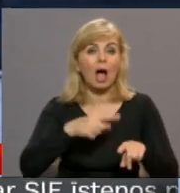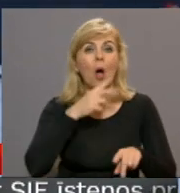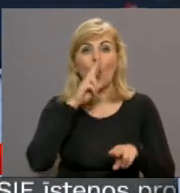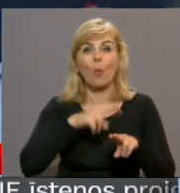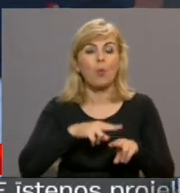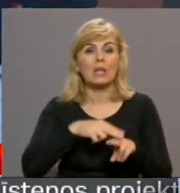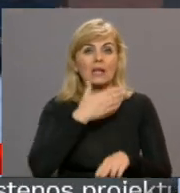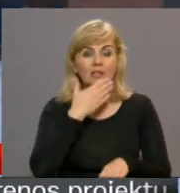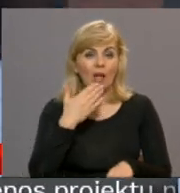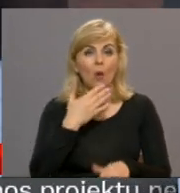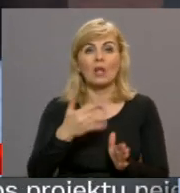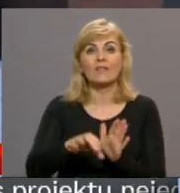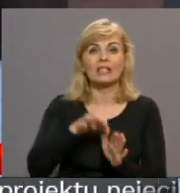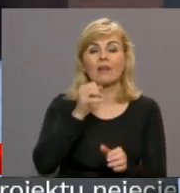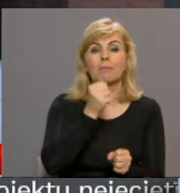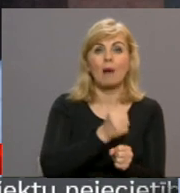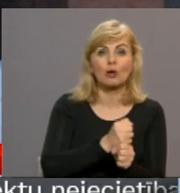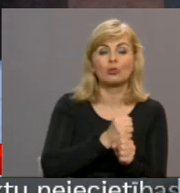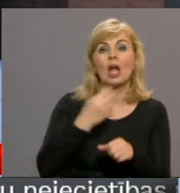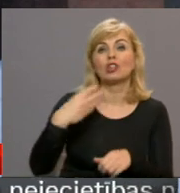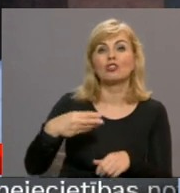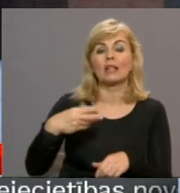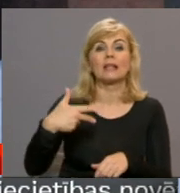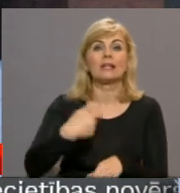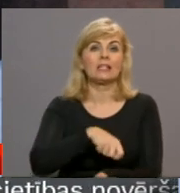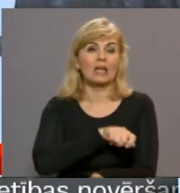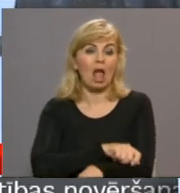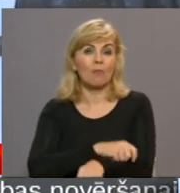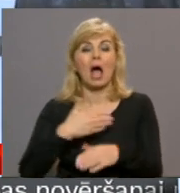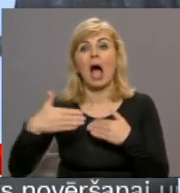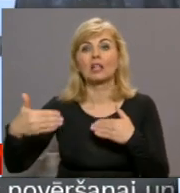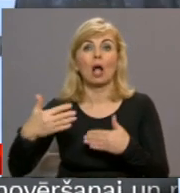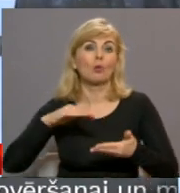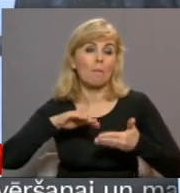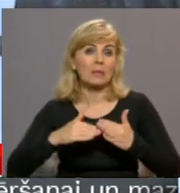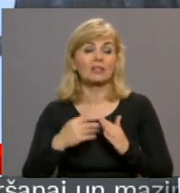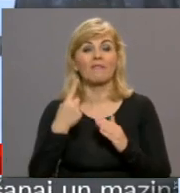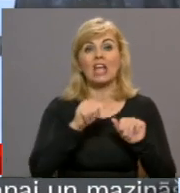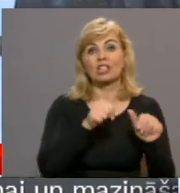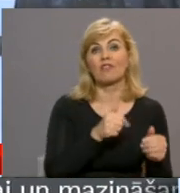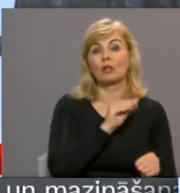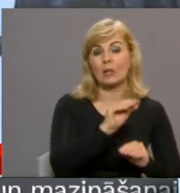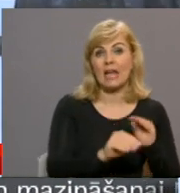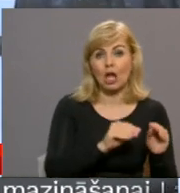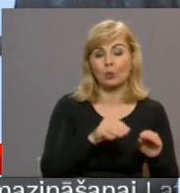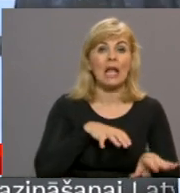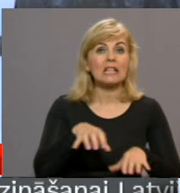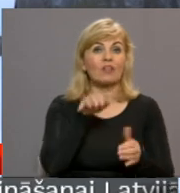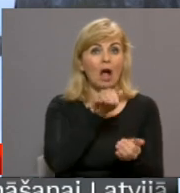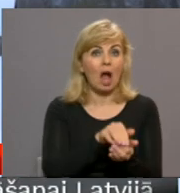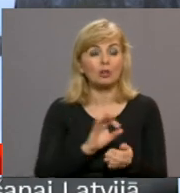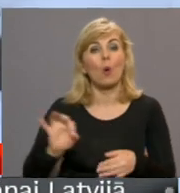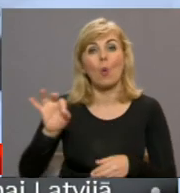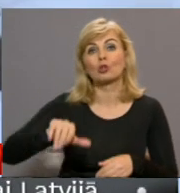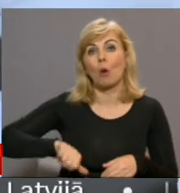izvēlēties pagastus, kas atrodas 540 un 30 km attālumā no pilsētas. Viens no variantiem ir ierīkot dzīvnieku kapsētu